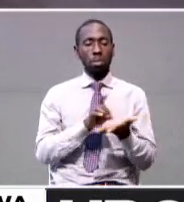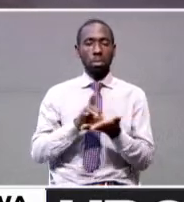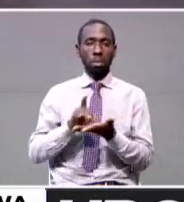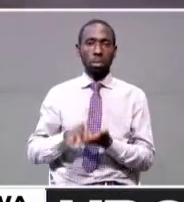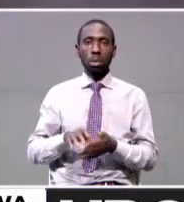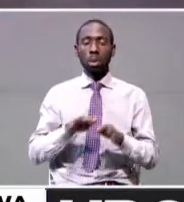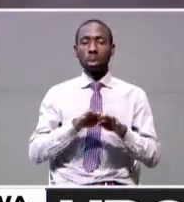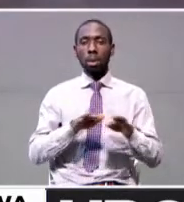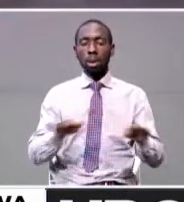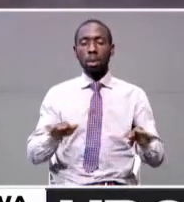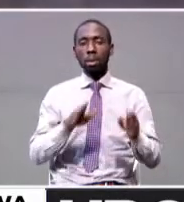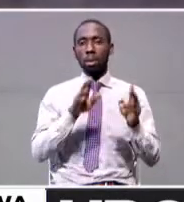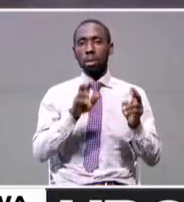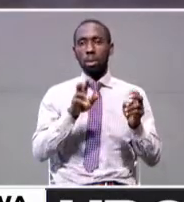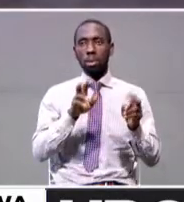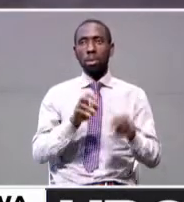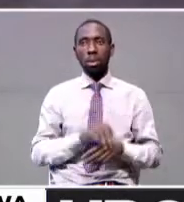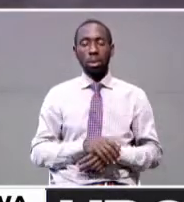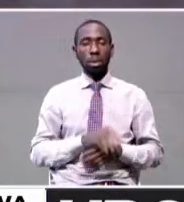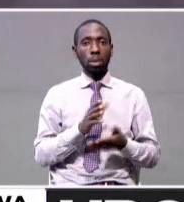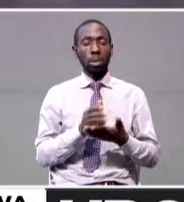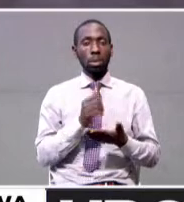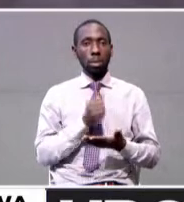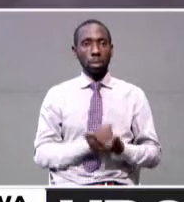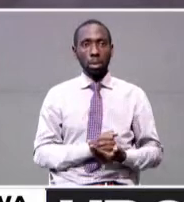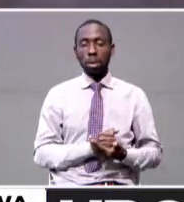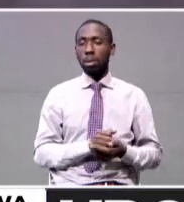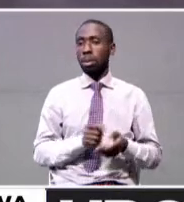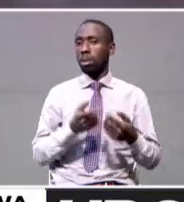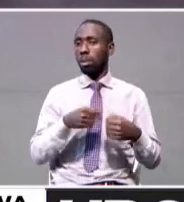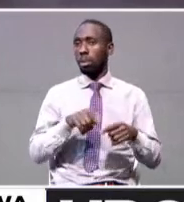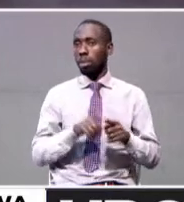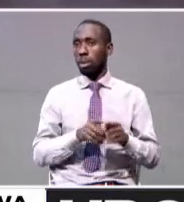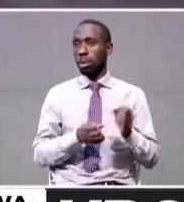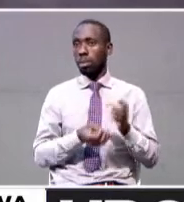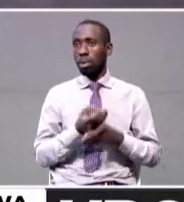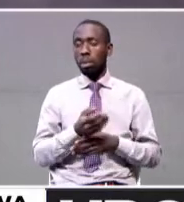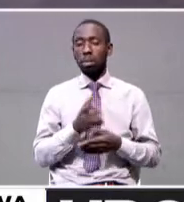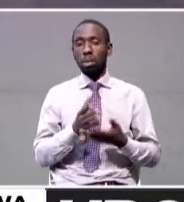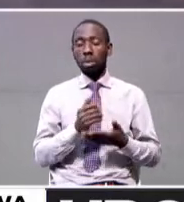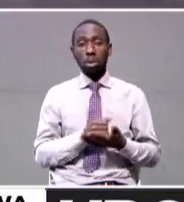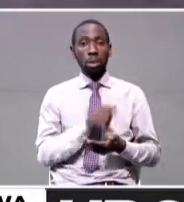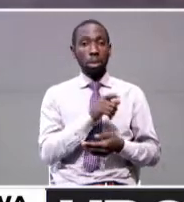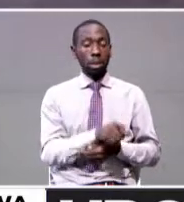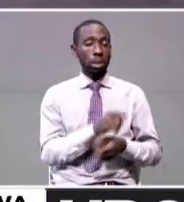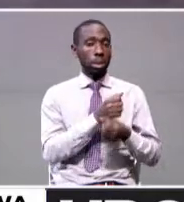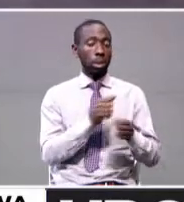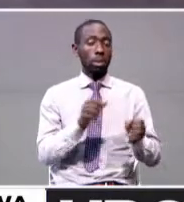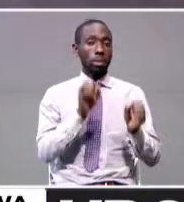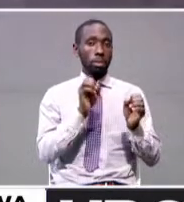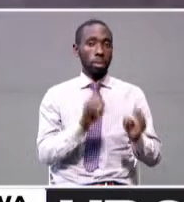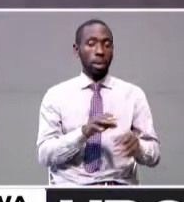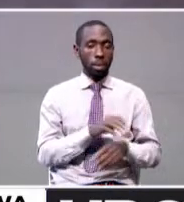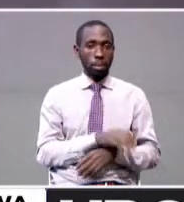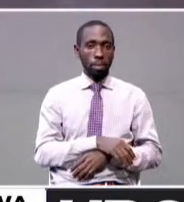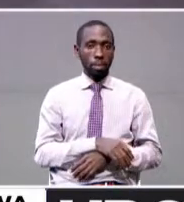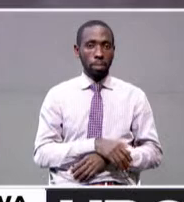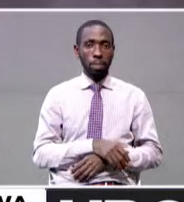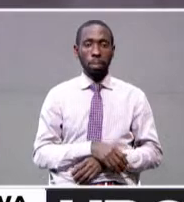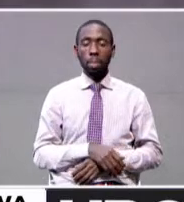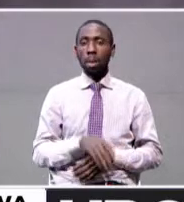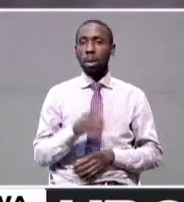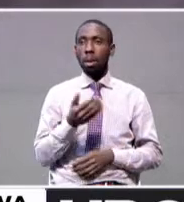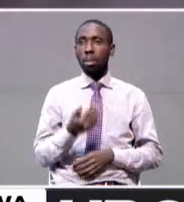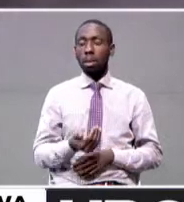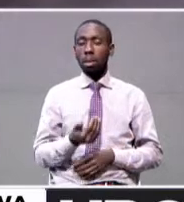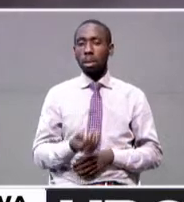ebyapa ate tubakake okubajjawo naye nga tekyanditaagisizza ekyokubakako okujjawo obuntu obwo